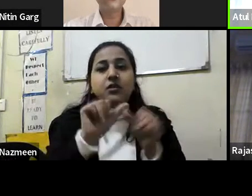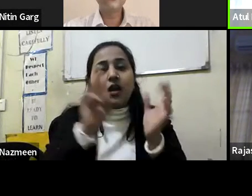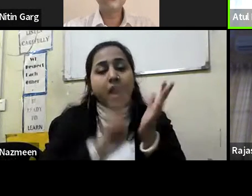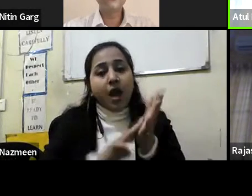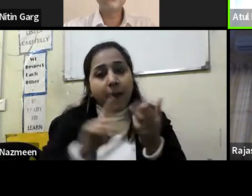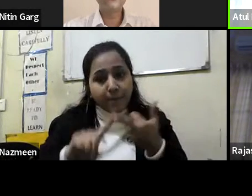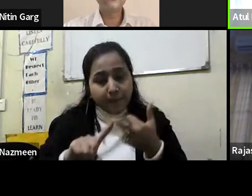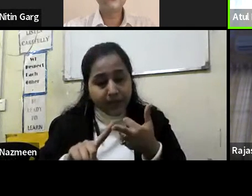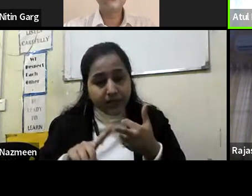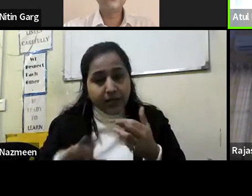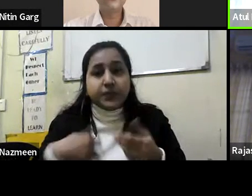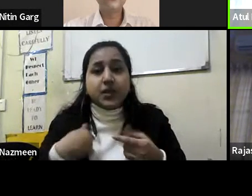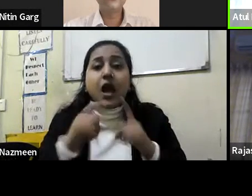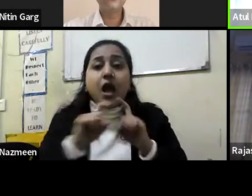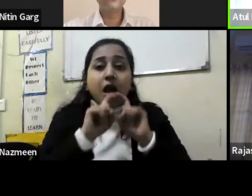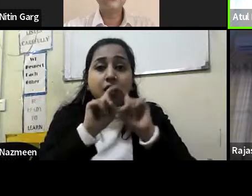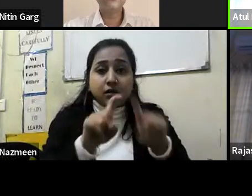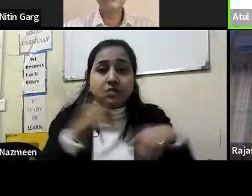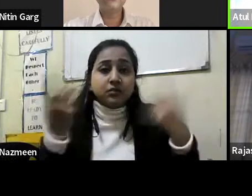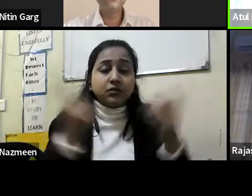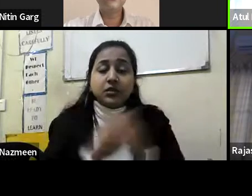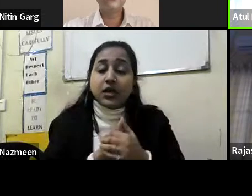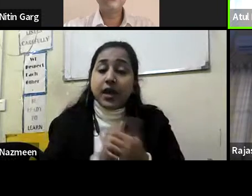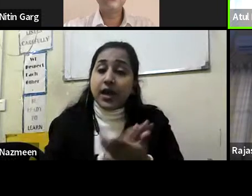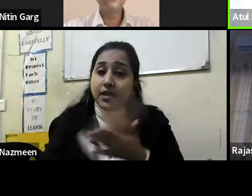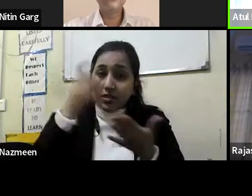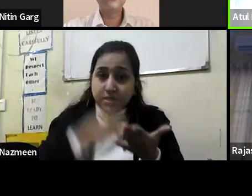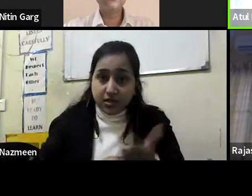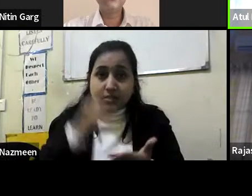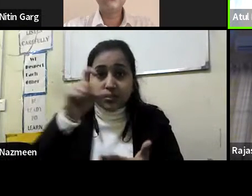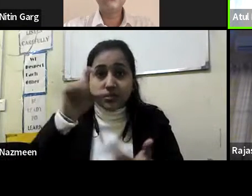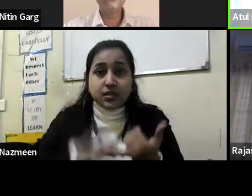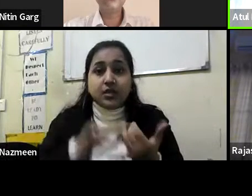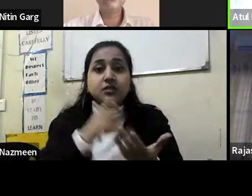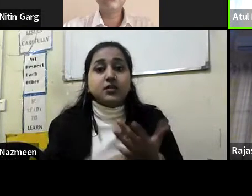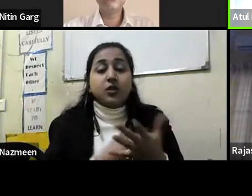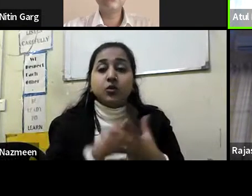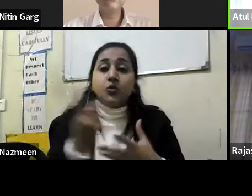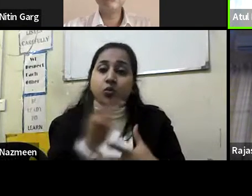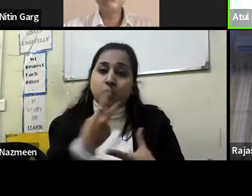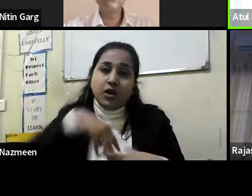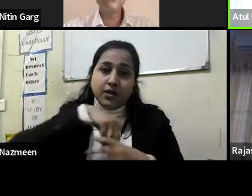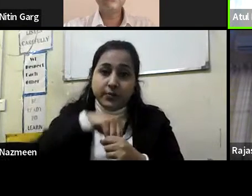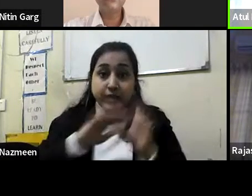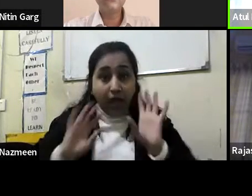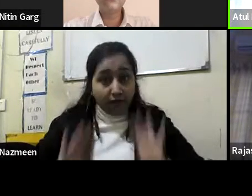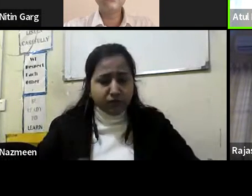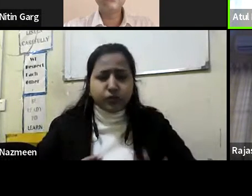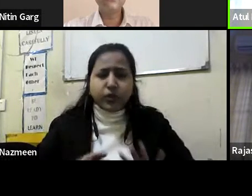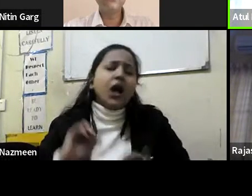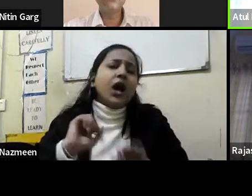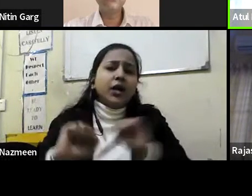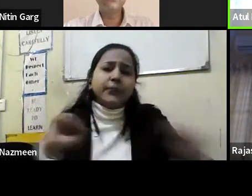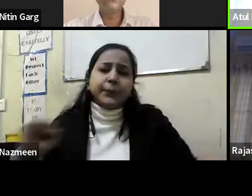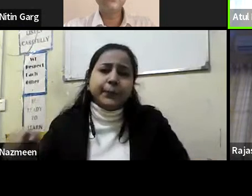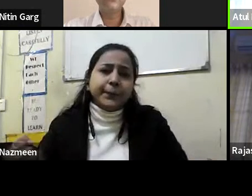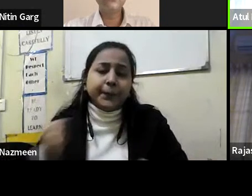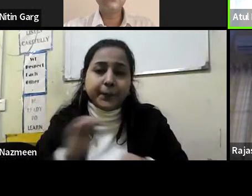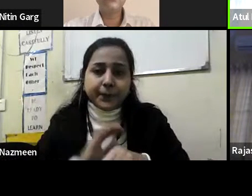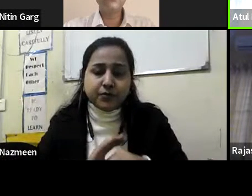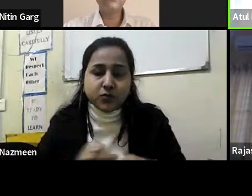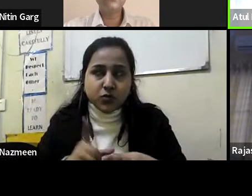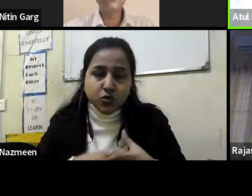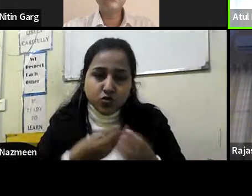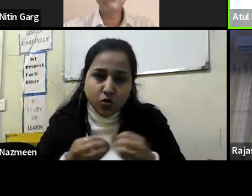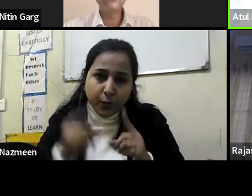कि आपके पास तो एचआर और सीएसआर दोनों का बड़ा अच्छा मिश्रण है, और किस तरह के जॉब्स ऐसे हैं जो पीडब्ल्यूडीज